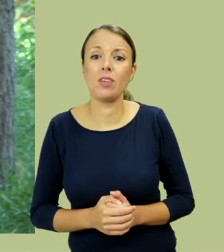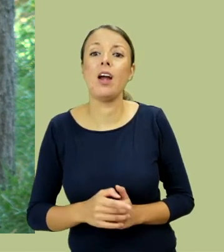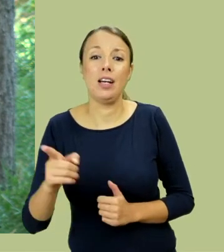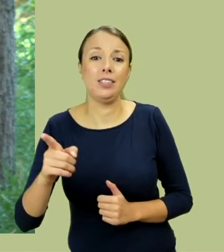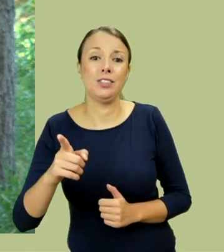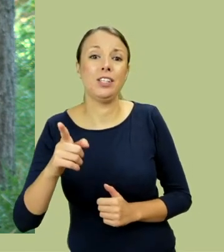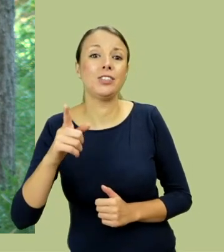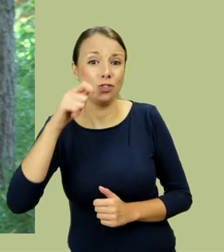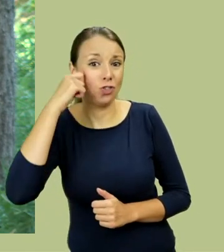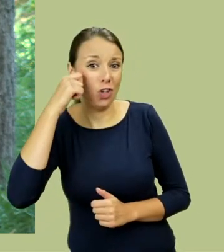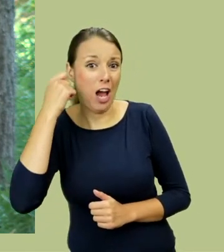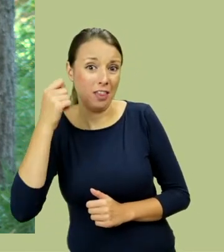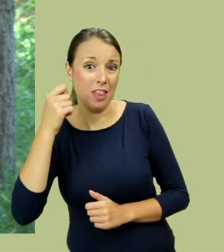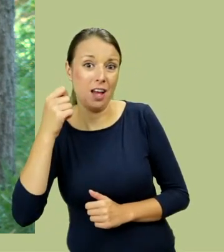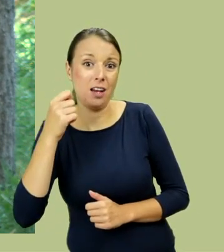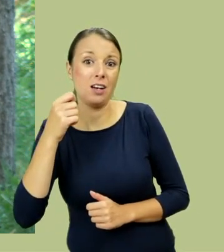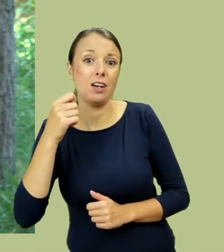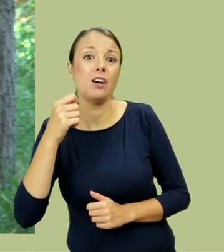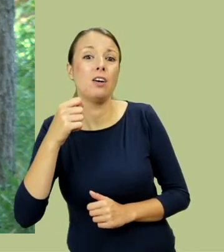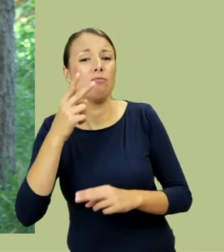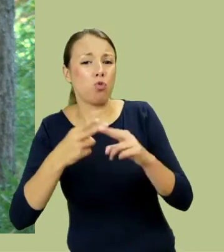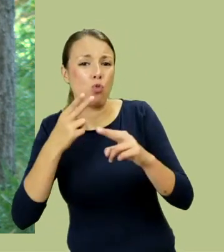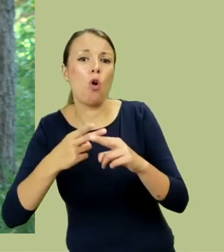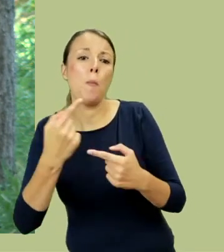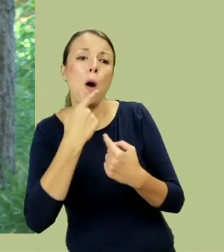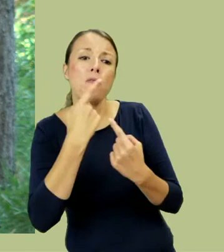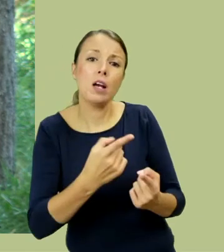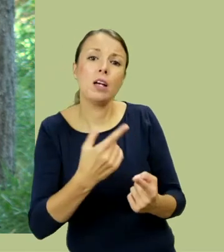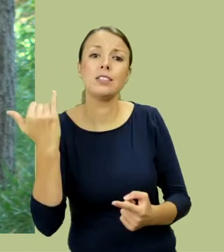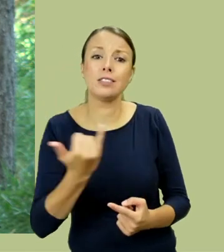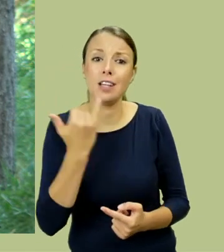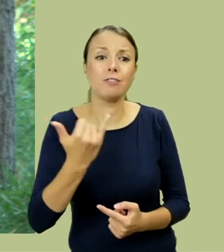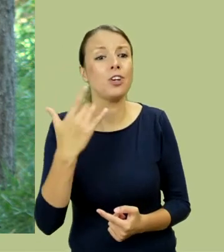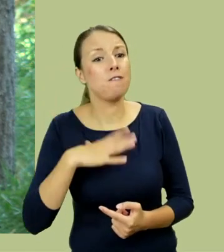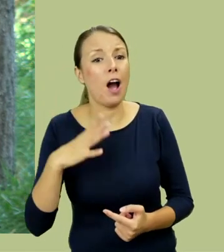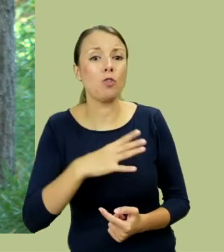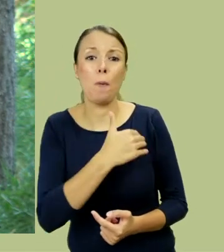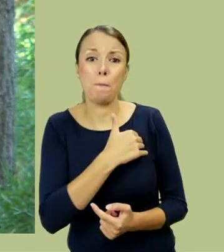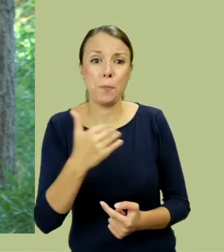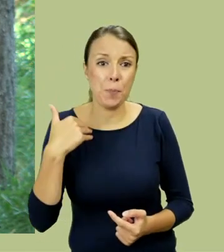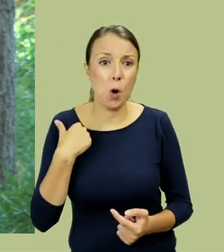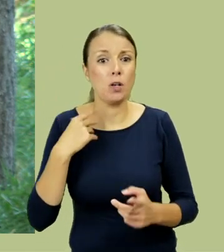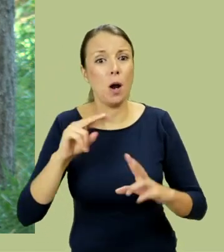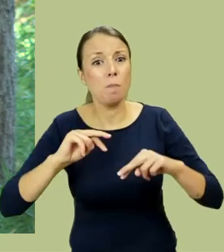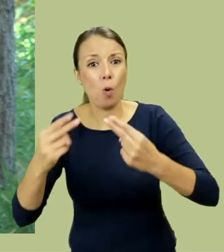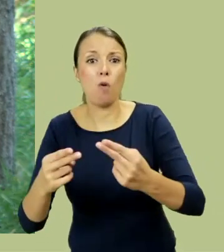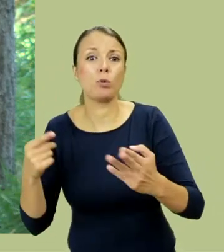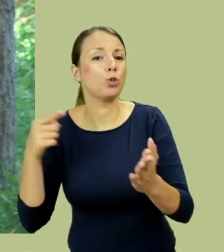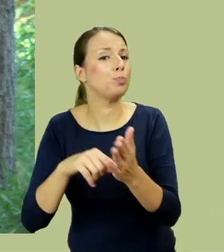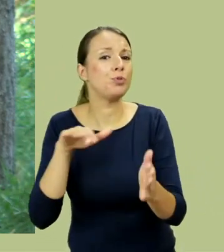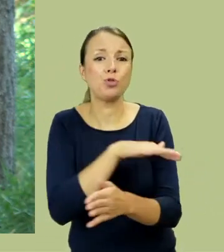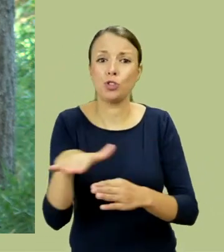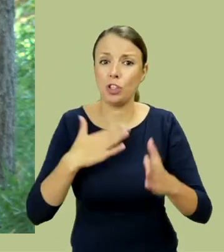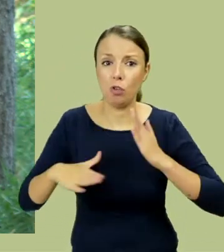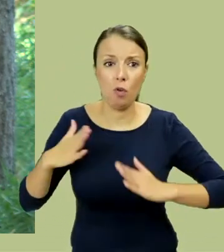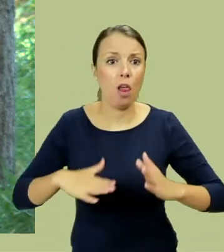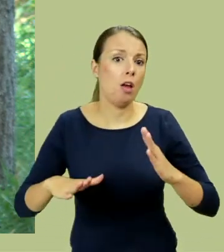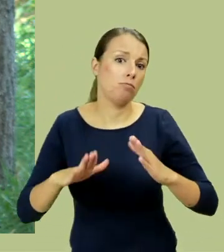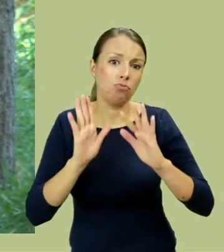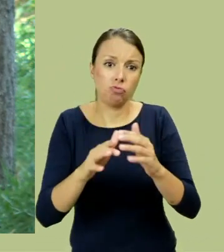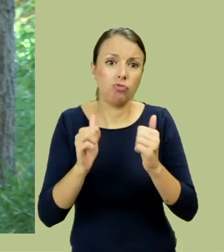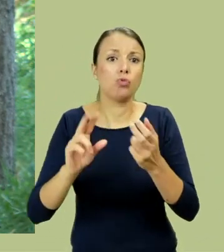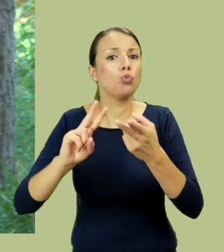odbudować Polskę taką, w której szczęśliwi będą wszyscy, bez względu na pochodzenie, bez względu na urodzenie,